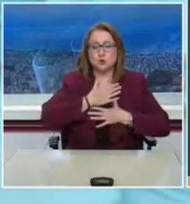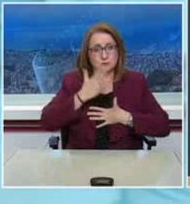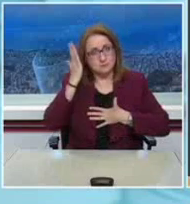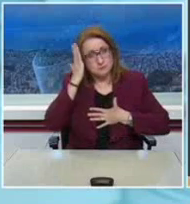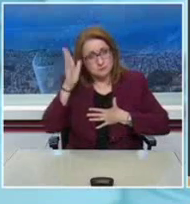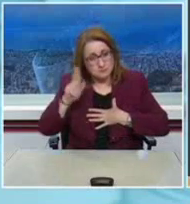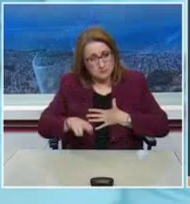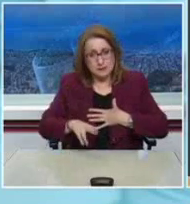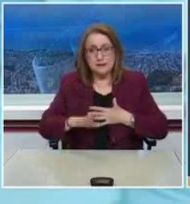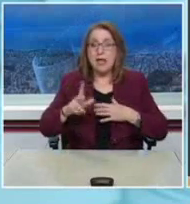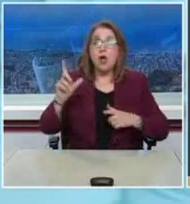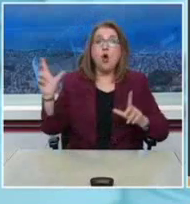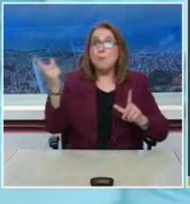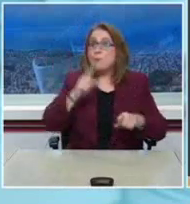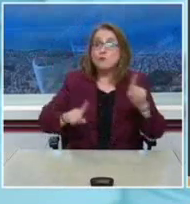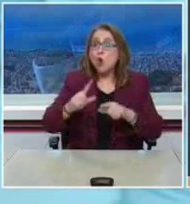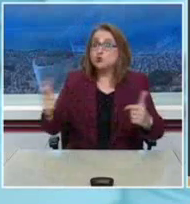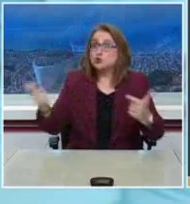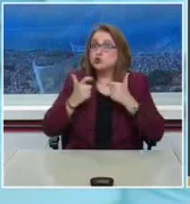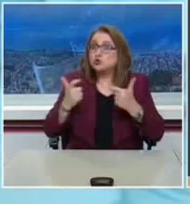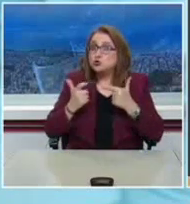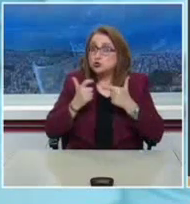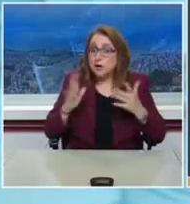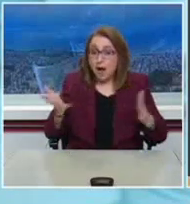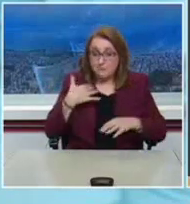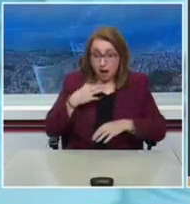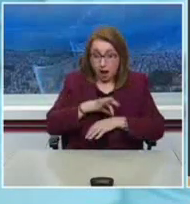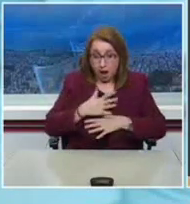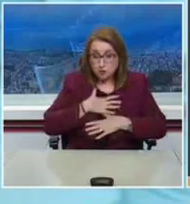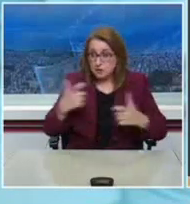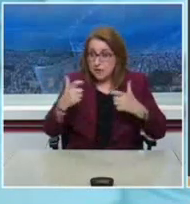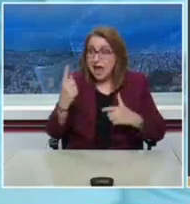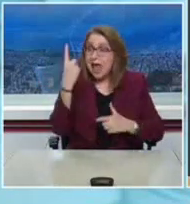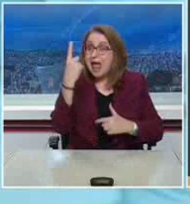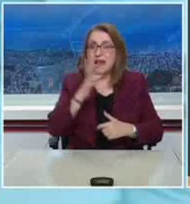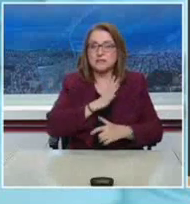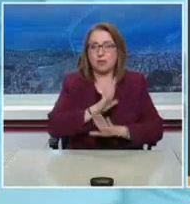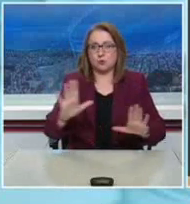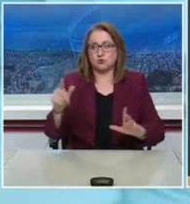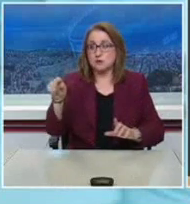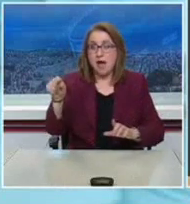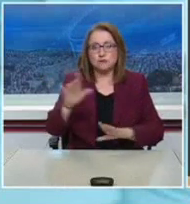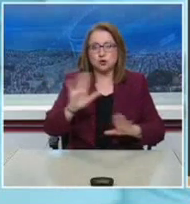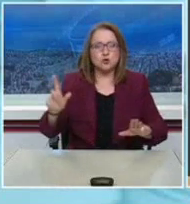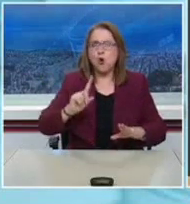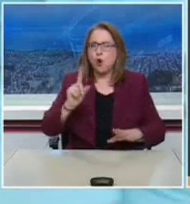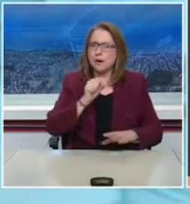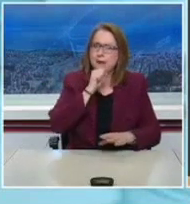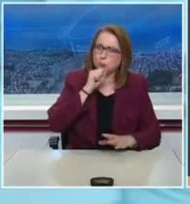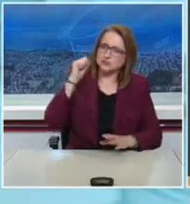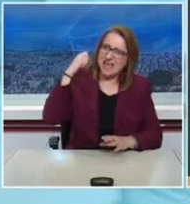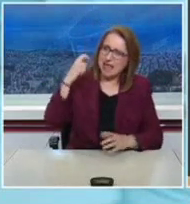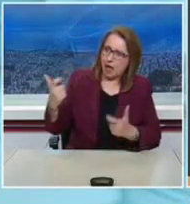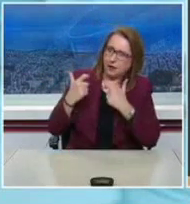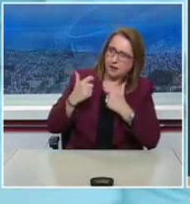που φροντίζουν τον ασθενή στο σπίτι, όπως και για τους ηλικιωμένους που είπαμε προηγουμένως. Ιδανικά ένα άτομο που δεν ανήκει σε ομάδα υψηλού κινδύνου.